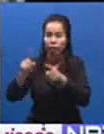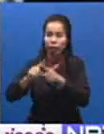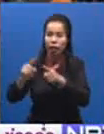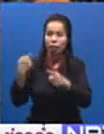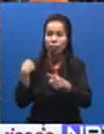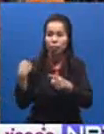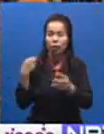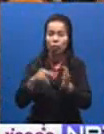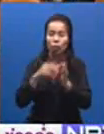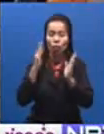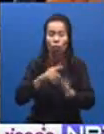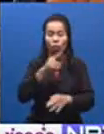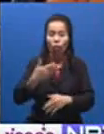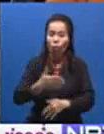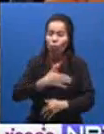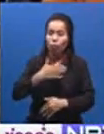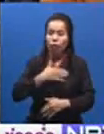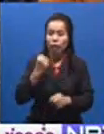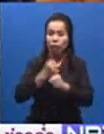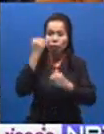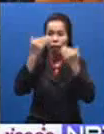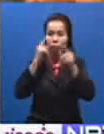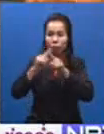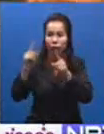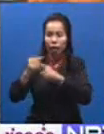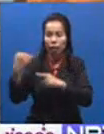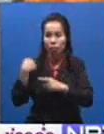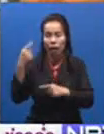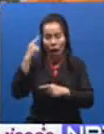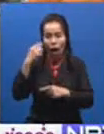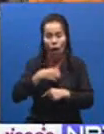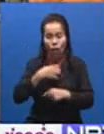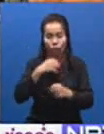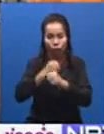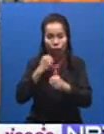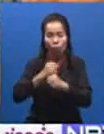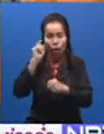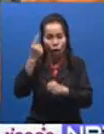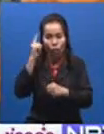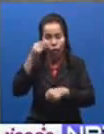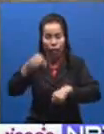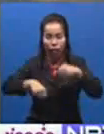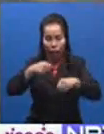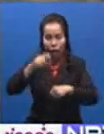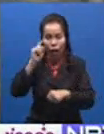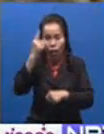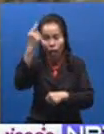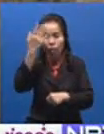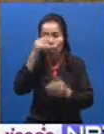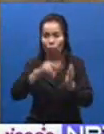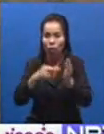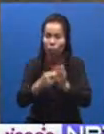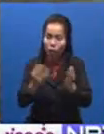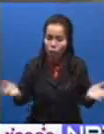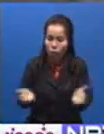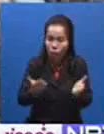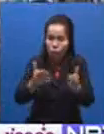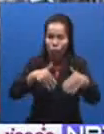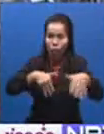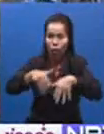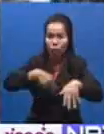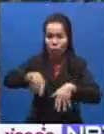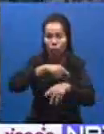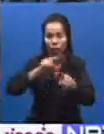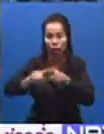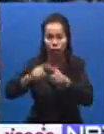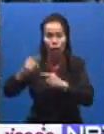จให้กับผู้เข้าร่วมกิจกรรมและต่างตั้งใจว่าจะเข้าร่วมการปั่นจักรยานทุกครั้งเพื่อรณรงค์ให้ประชาชนและนัก